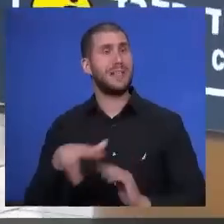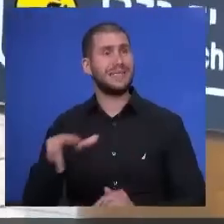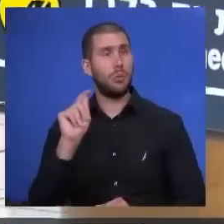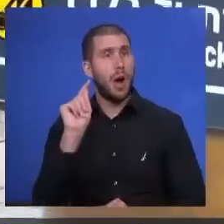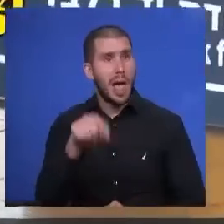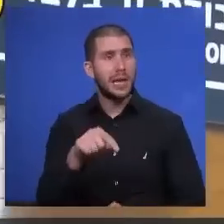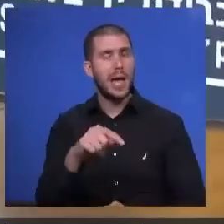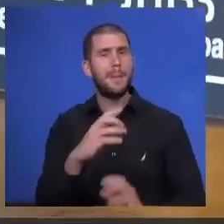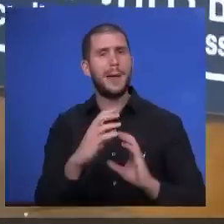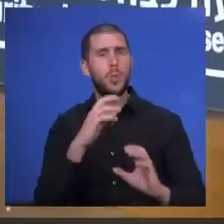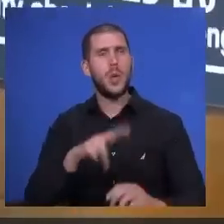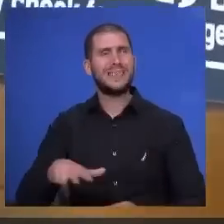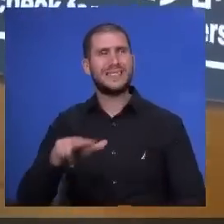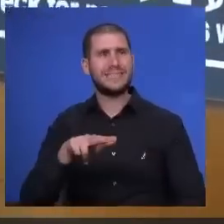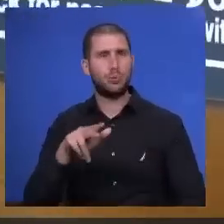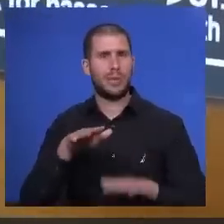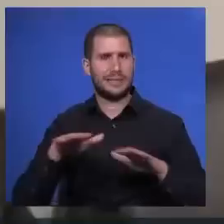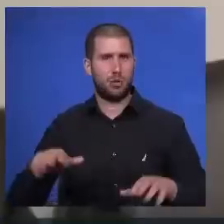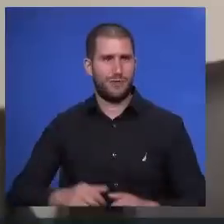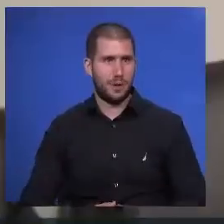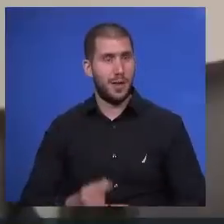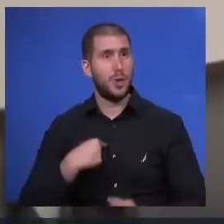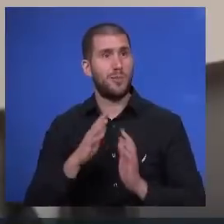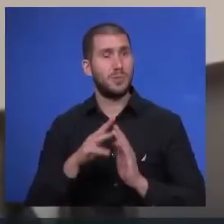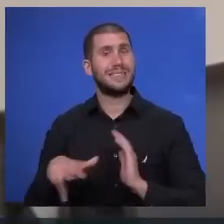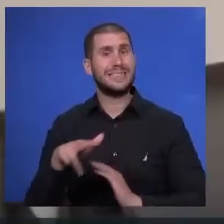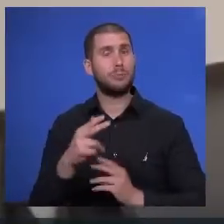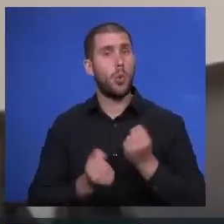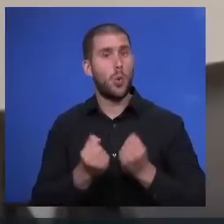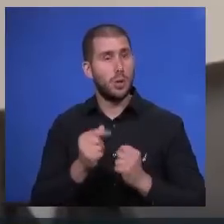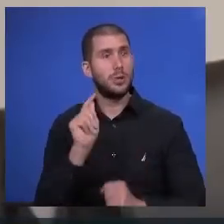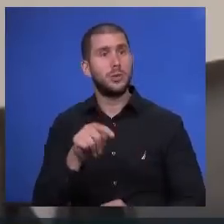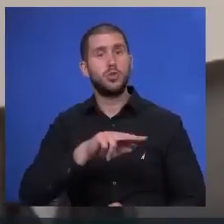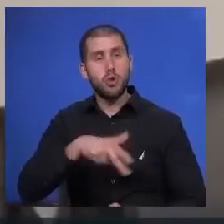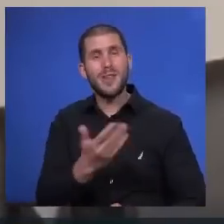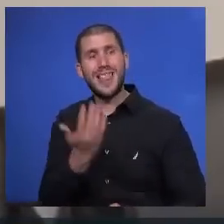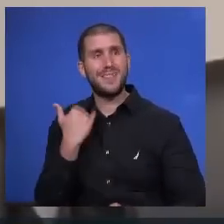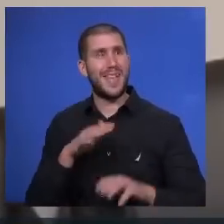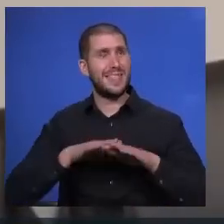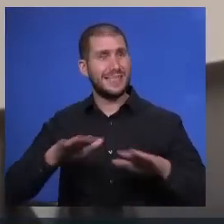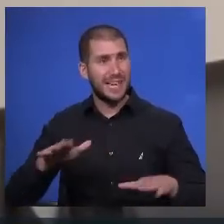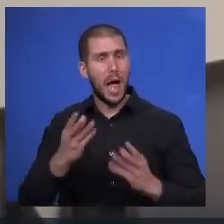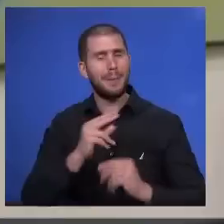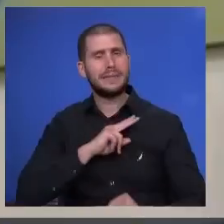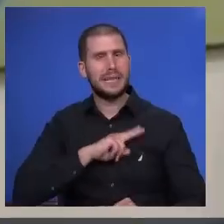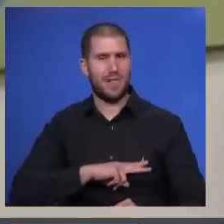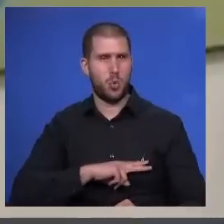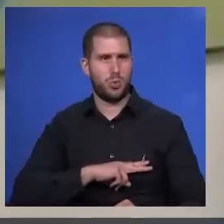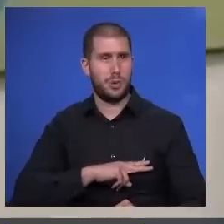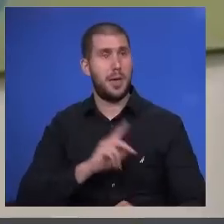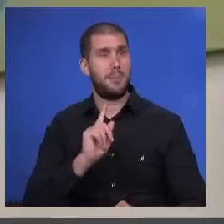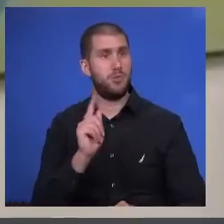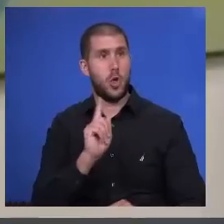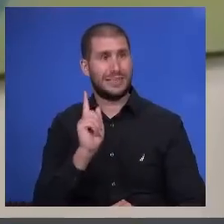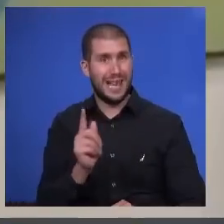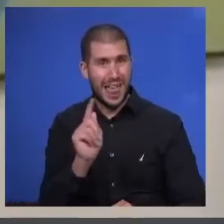להגיע בתחבורה ציבורית לשדה. אנו קוראים לציבור הנוסעים להגיע 3 שעות לפני הטיסה ועם הרבה מאוד סבלנות. מי שאינו